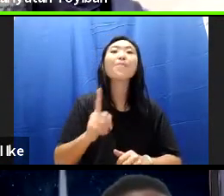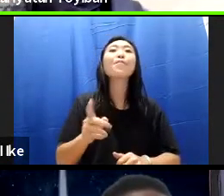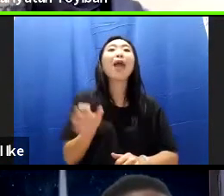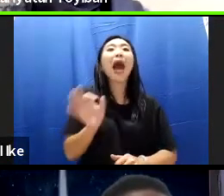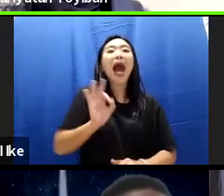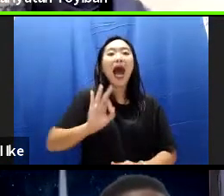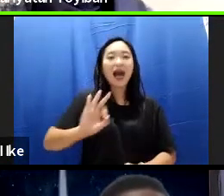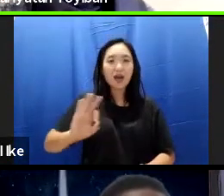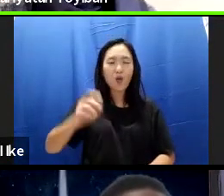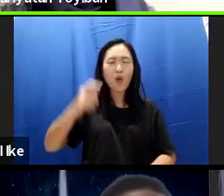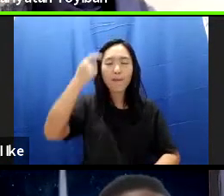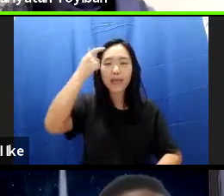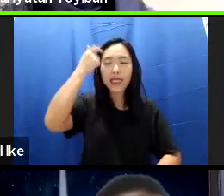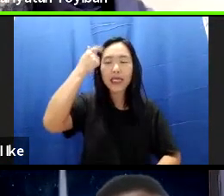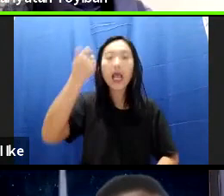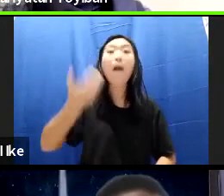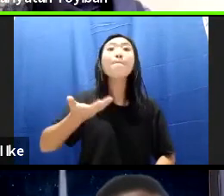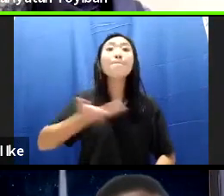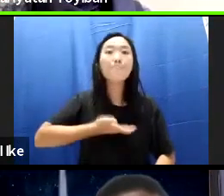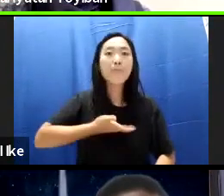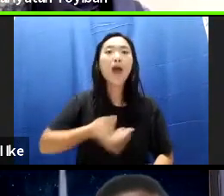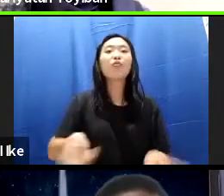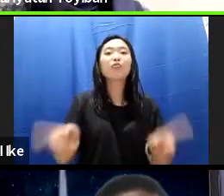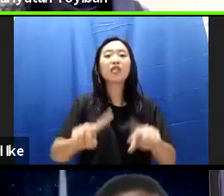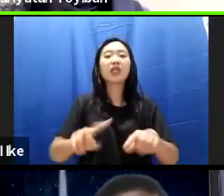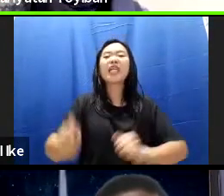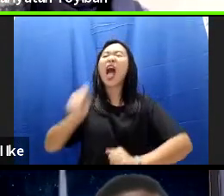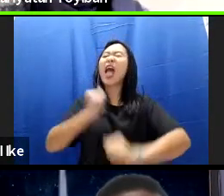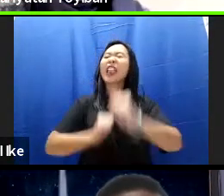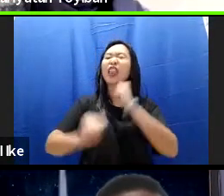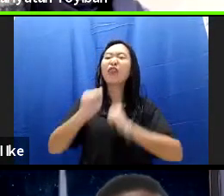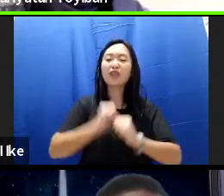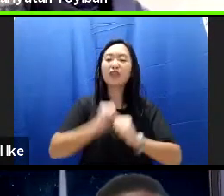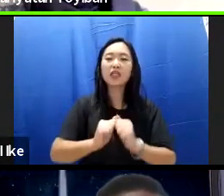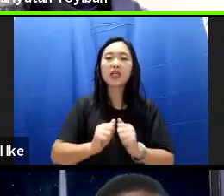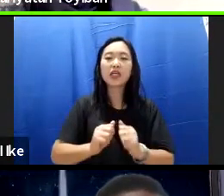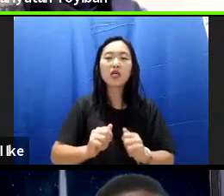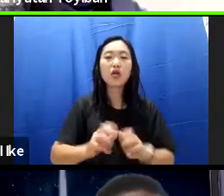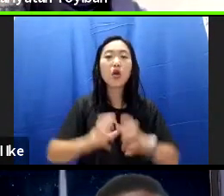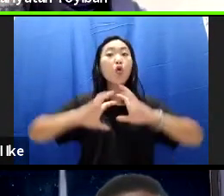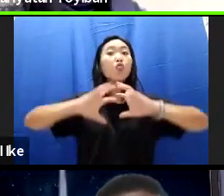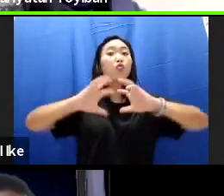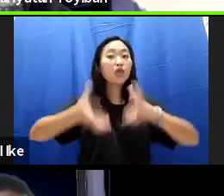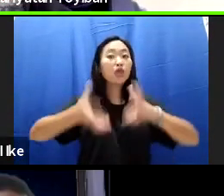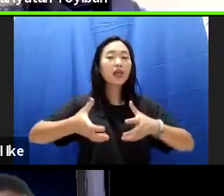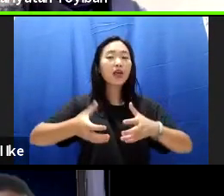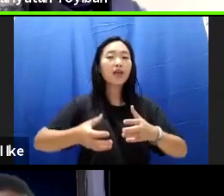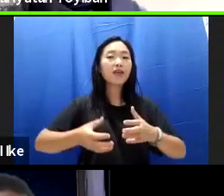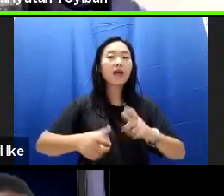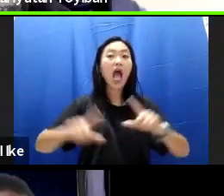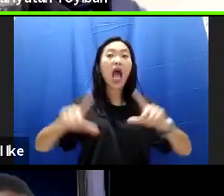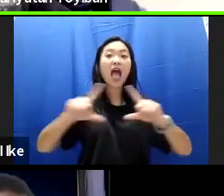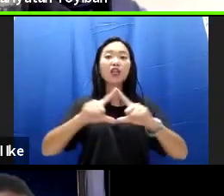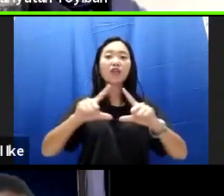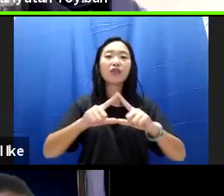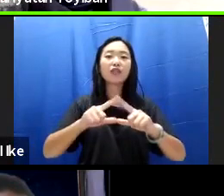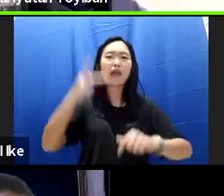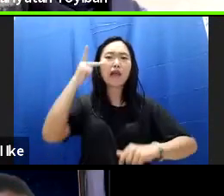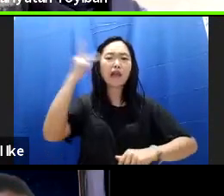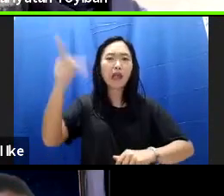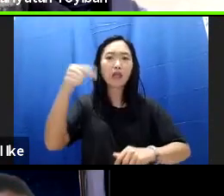lihat sebenarnya dunia akademis itu memang konvensional, saya akui sejak saya jadi aktivis, saya melihat dunia akademis